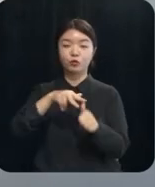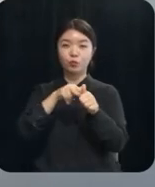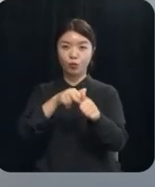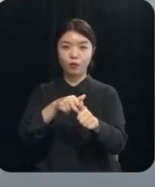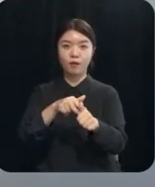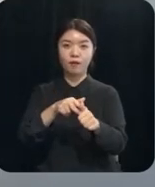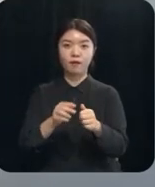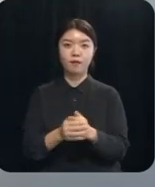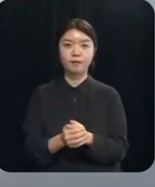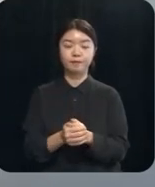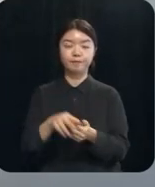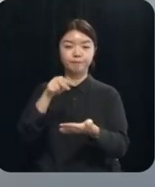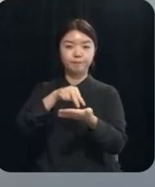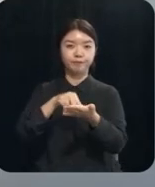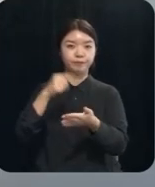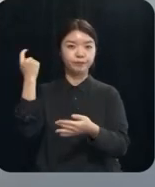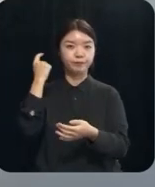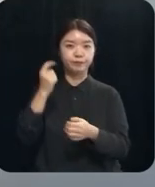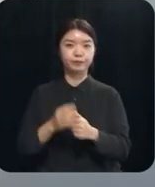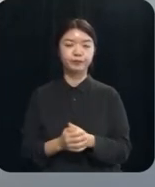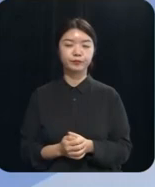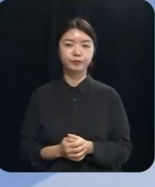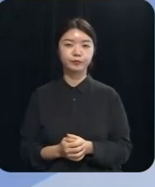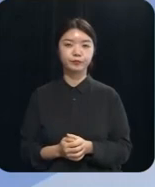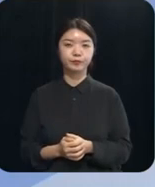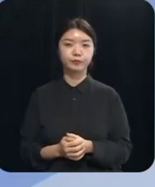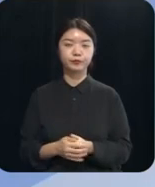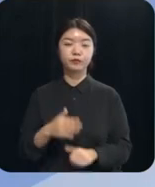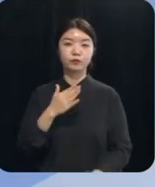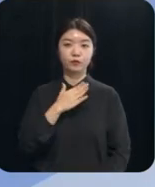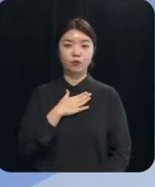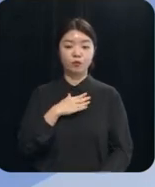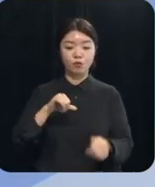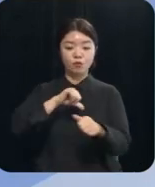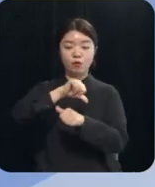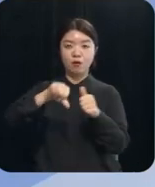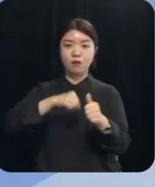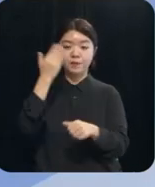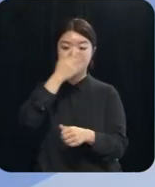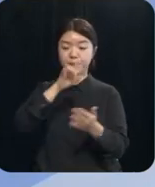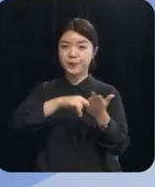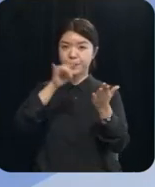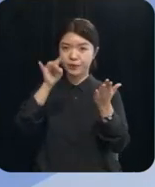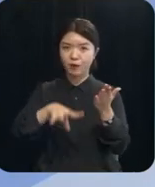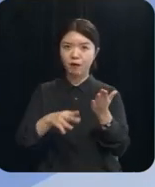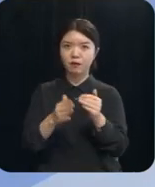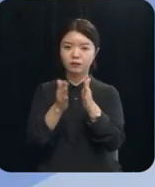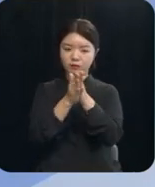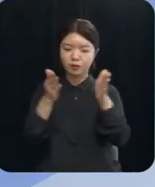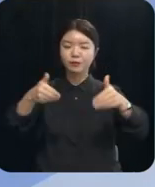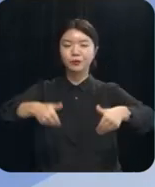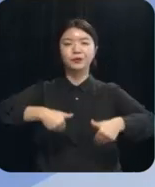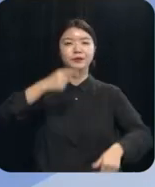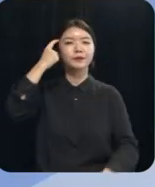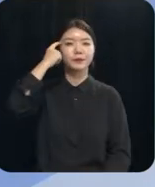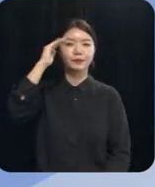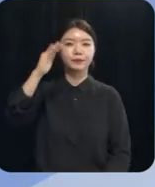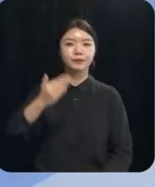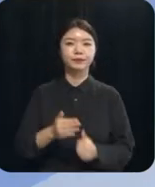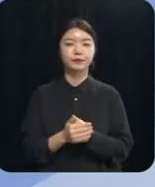후보의 의견을 듣겠습니다. 저는 환경 분담금이 도입이 필요하다고 보고